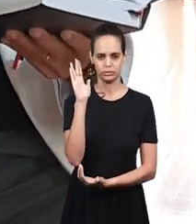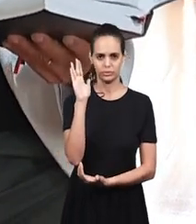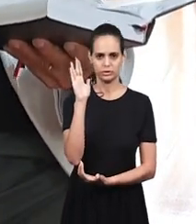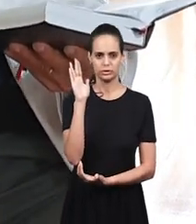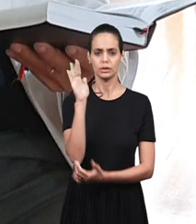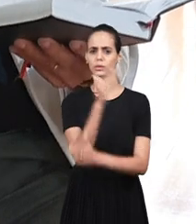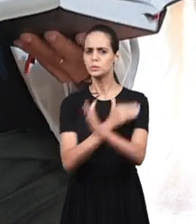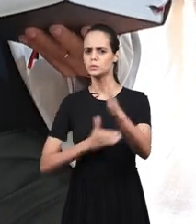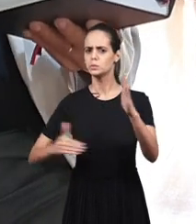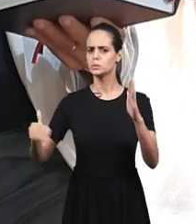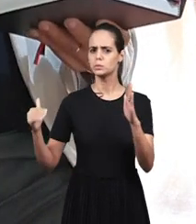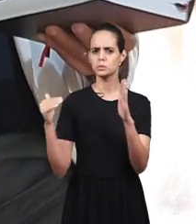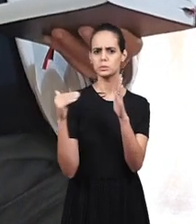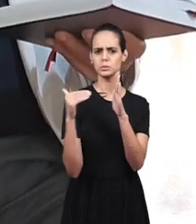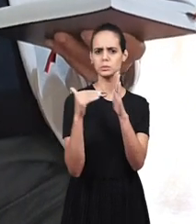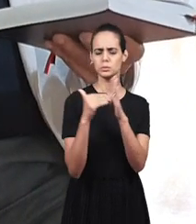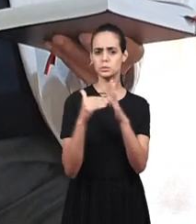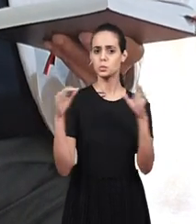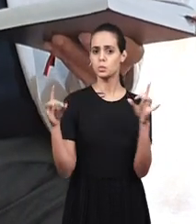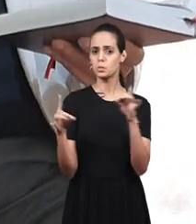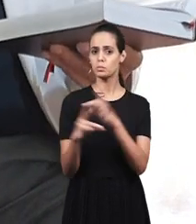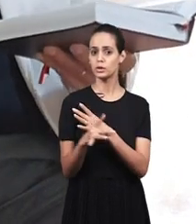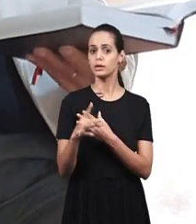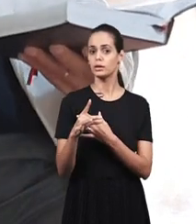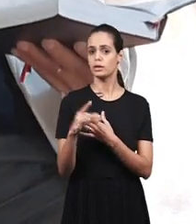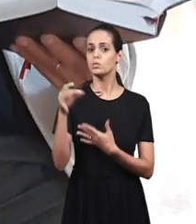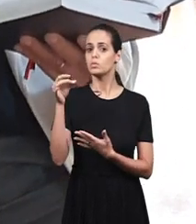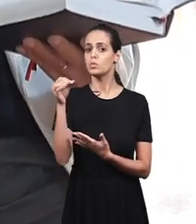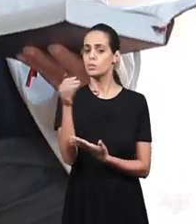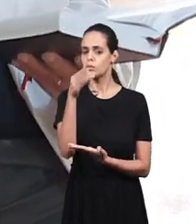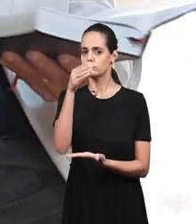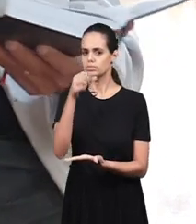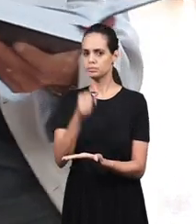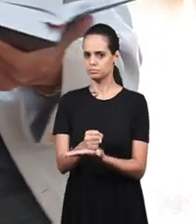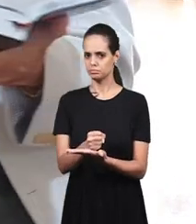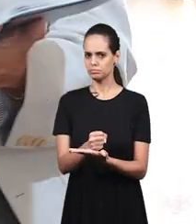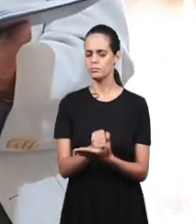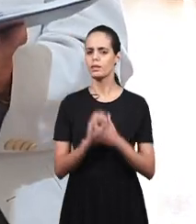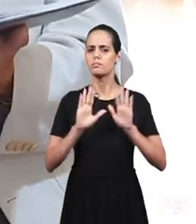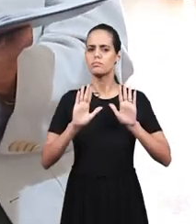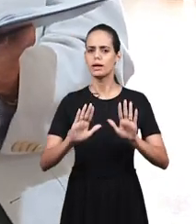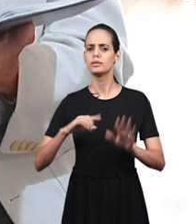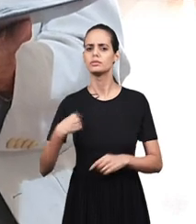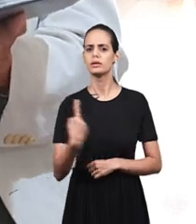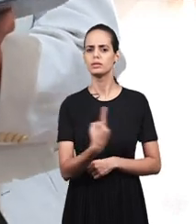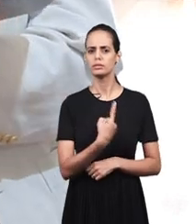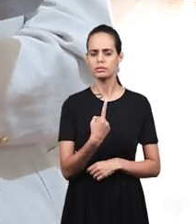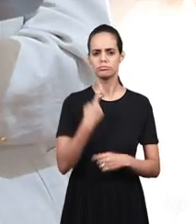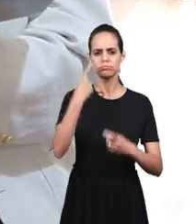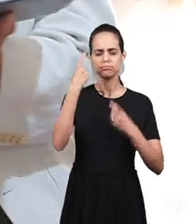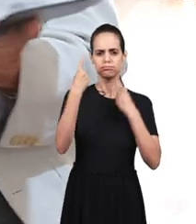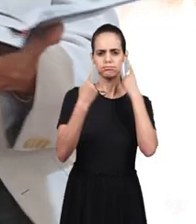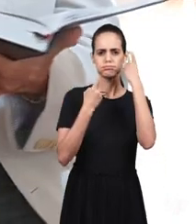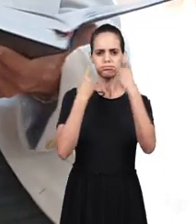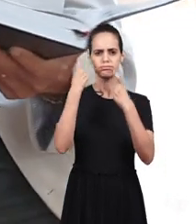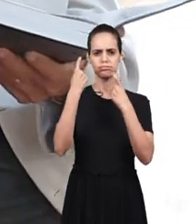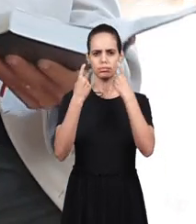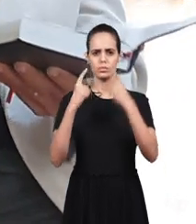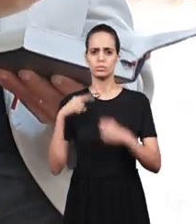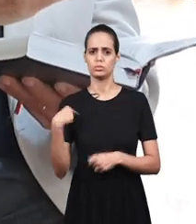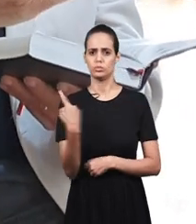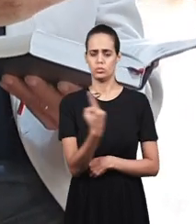mort, celui qui a versé son sang. Donc, vous voyez bien, tout va se confirmer au Nouveau Testament. Mais